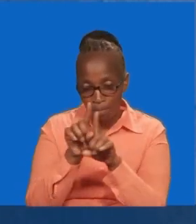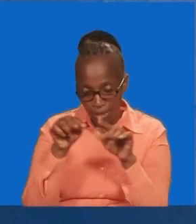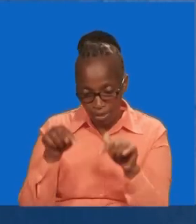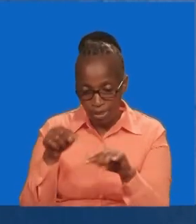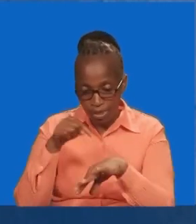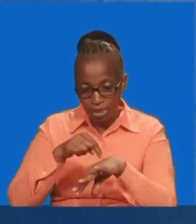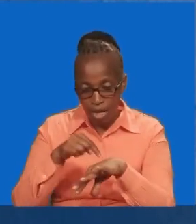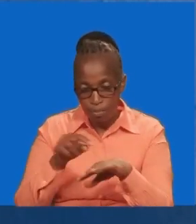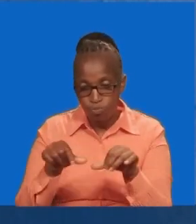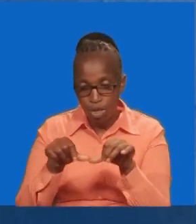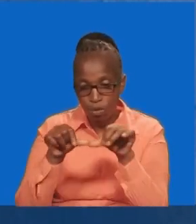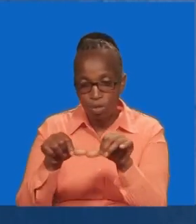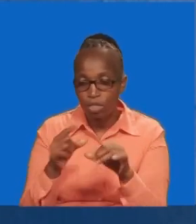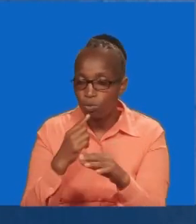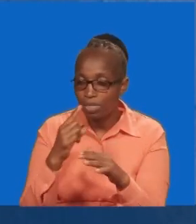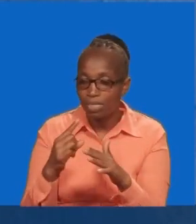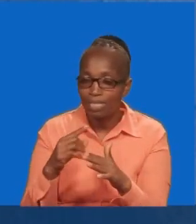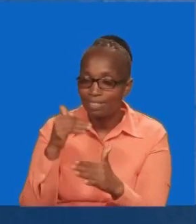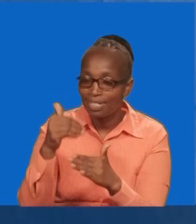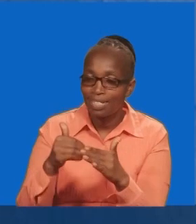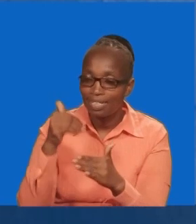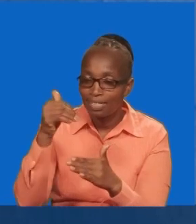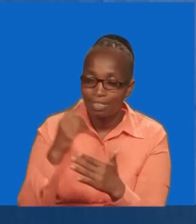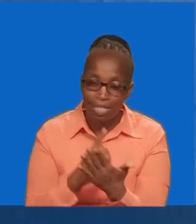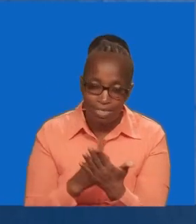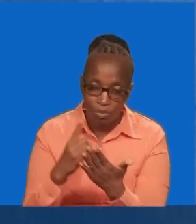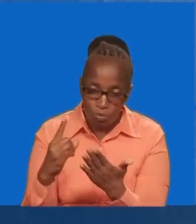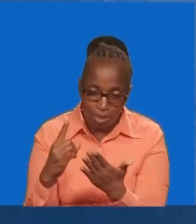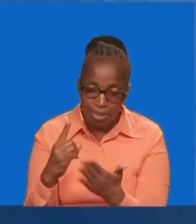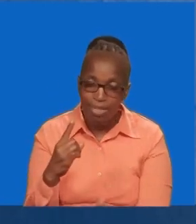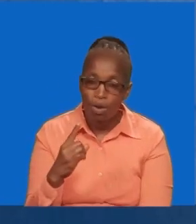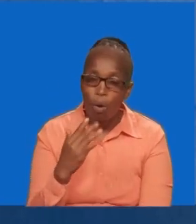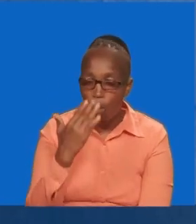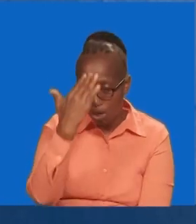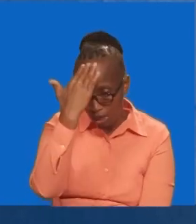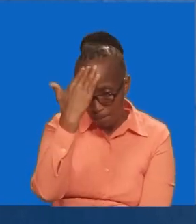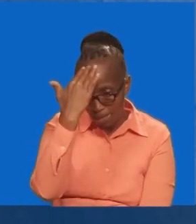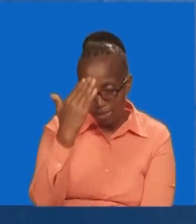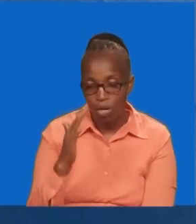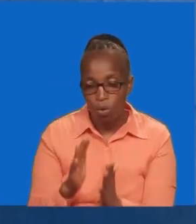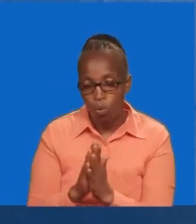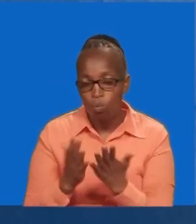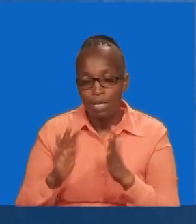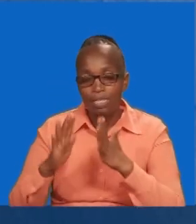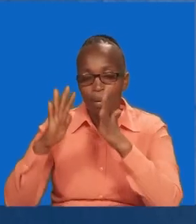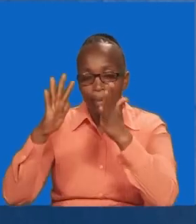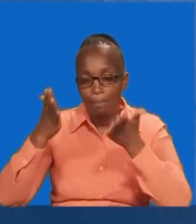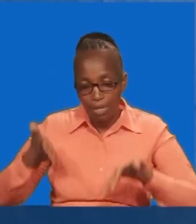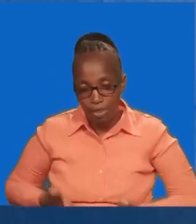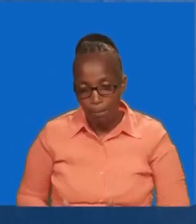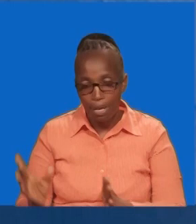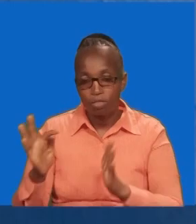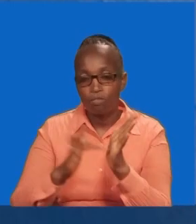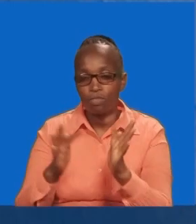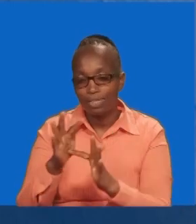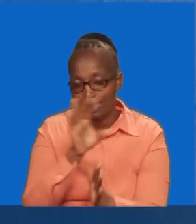kwa wakati huu tunaendelea tunasema ya kwamba next week. Yaani Jumatatu tutakuwa tunasherehekea na